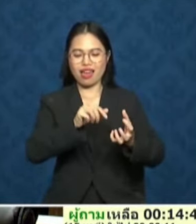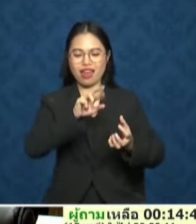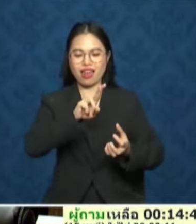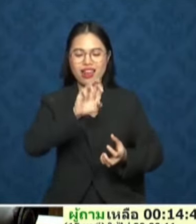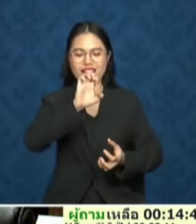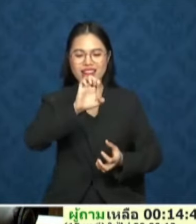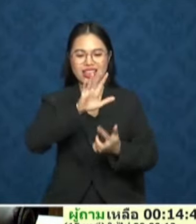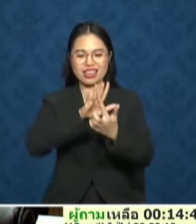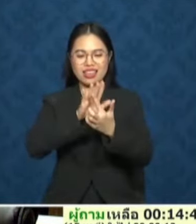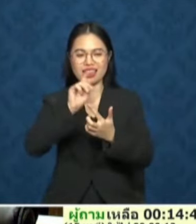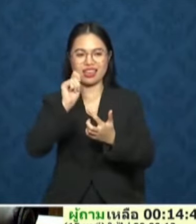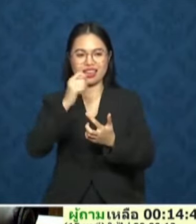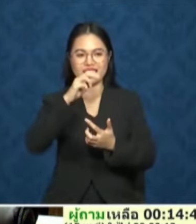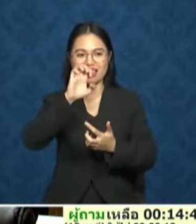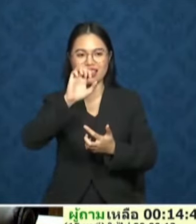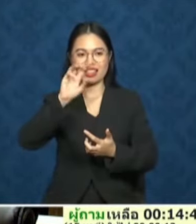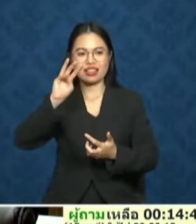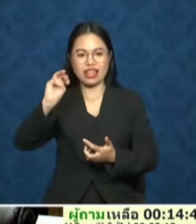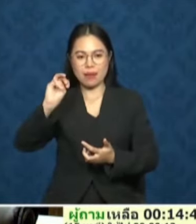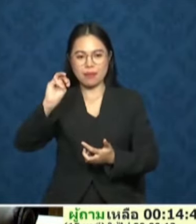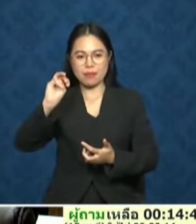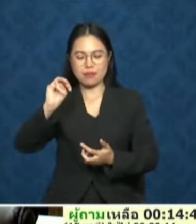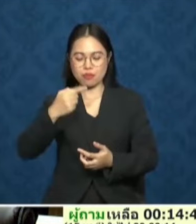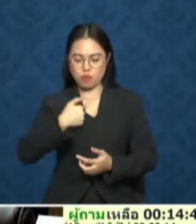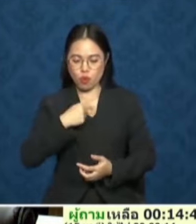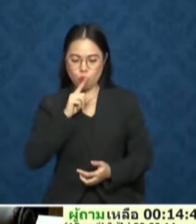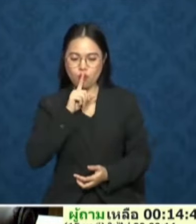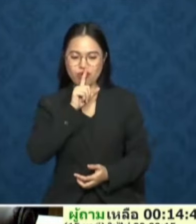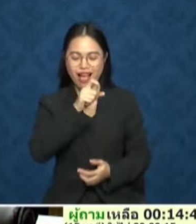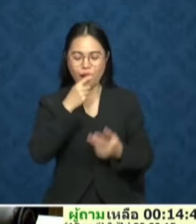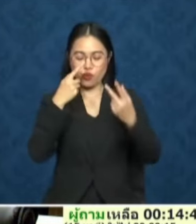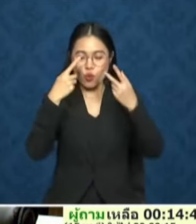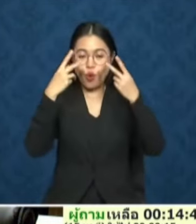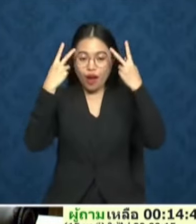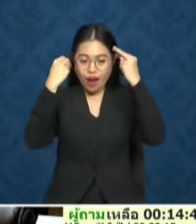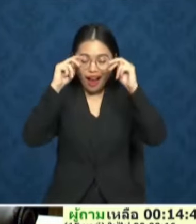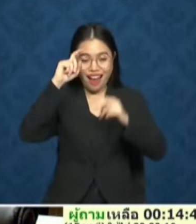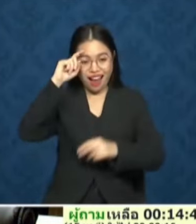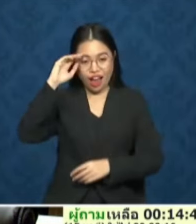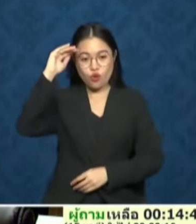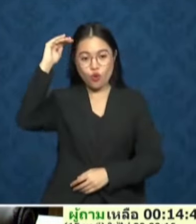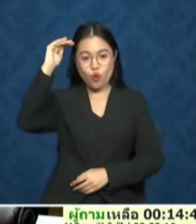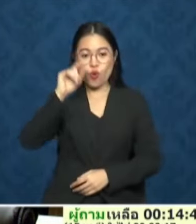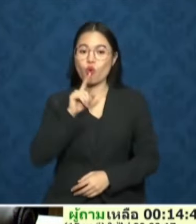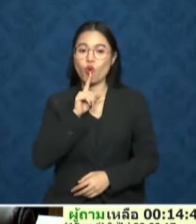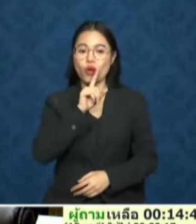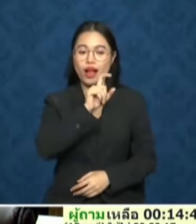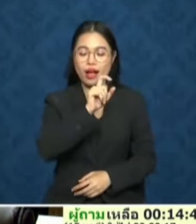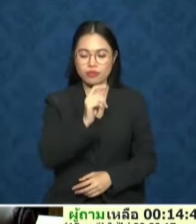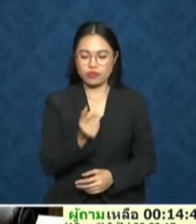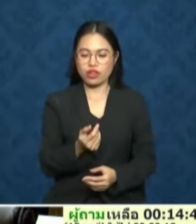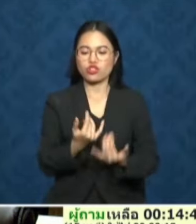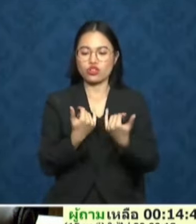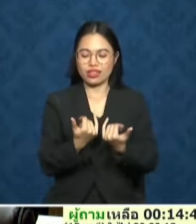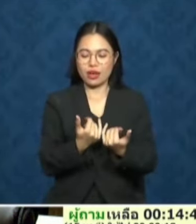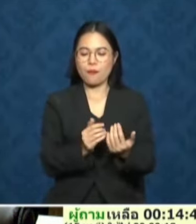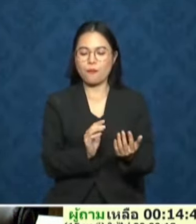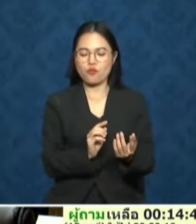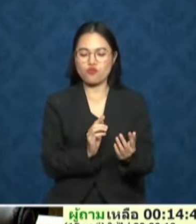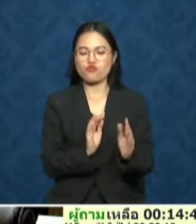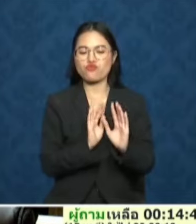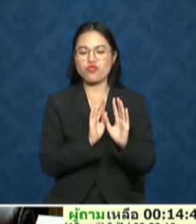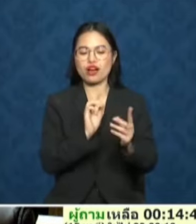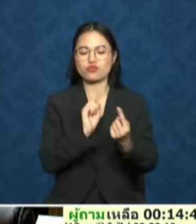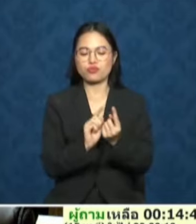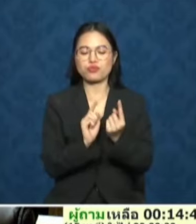ทถามท่านใยกมนตรีครับแต่เนื่องจาก Rachel Grind. eventuallyได้มอปหมายให oica verses ว่าการกทซาหรรมมาเป็นผู้ตอบกระต